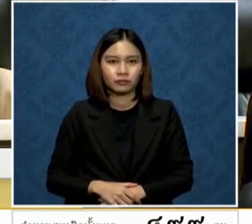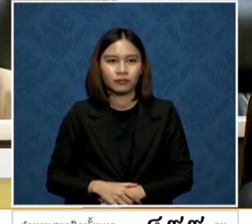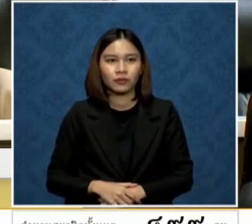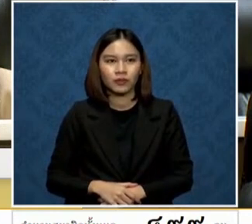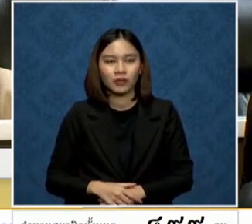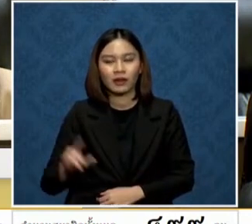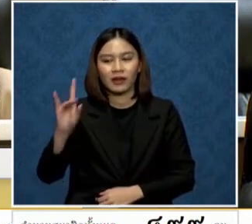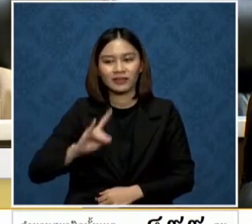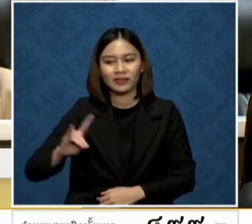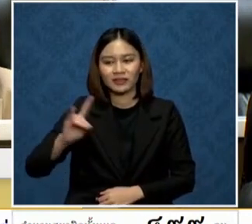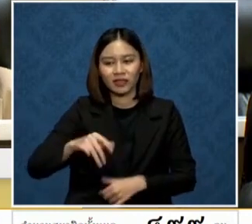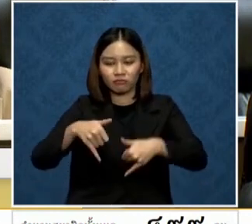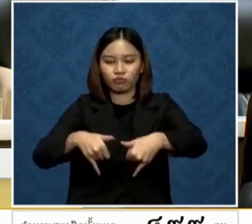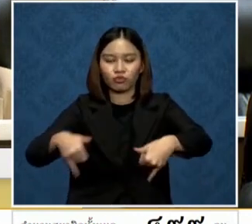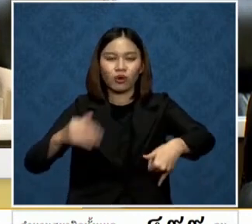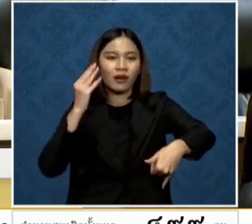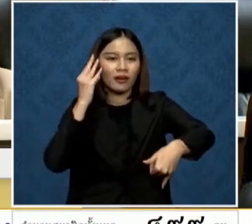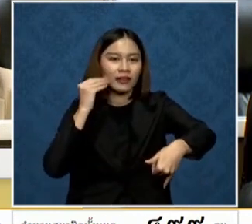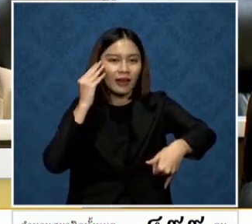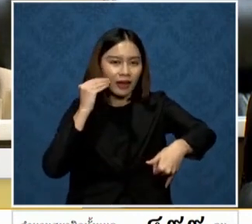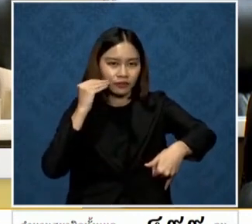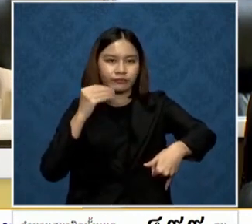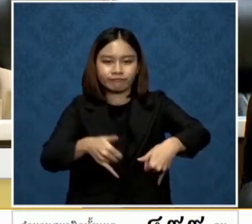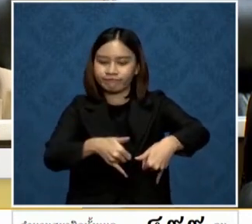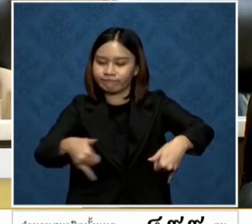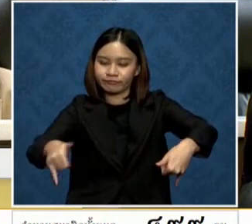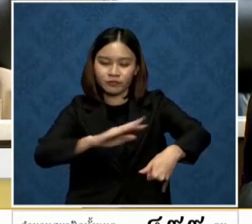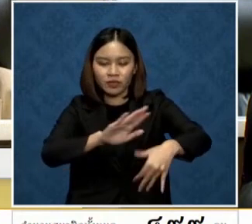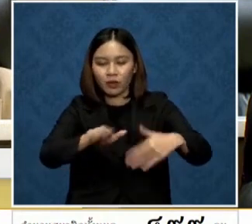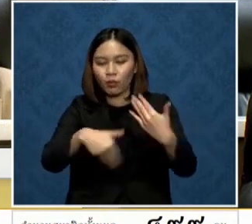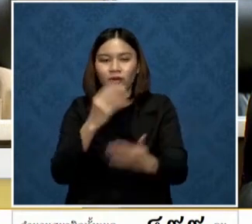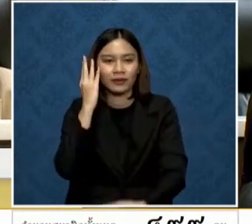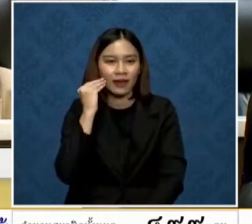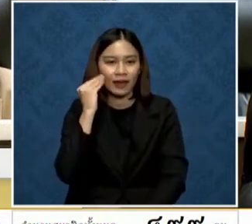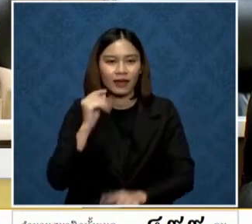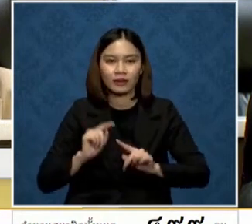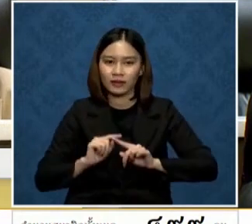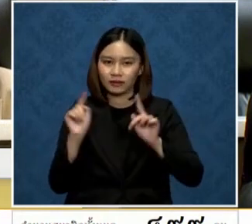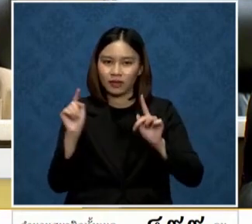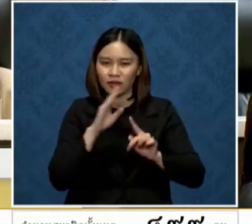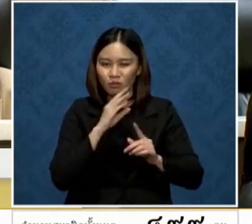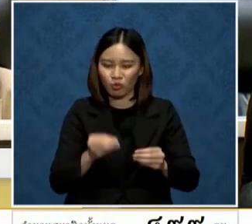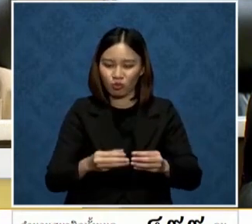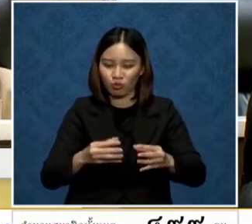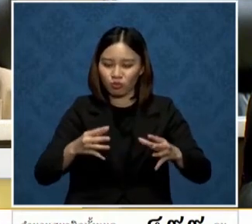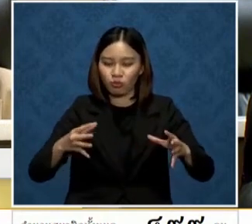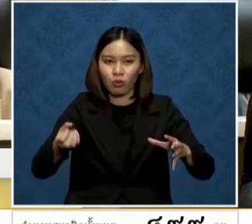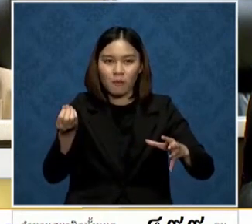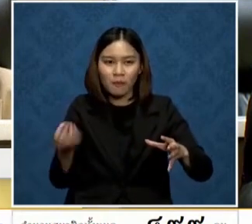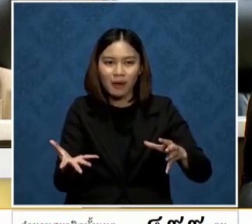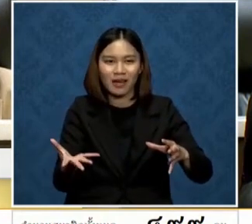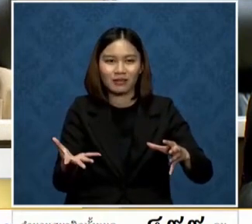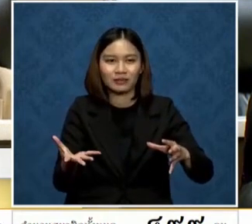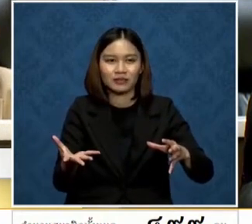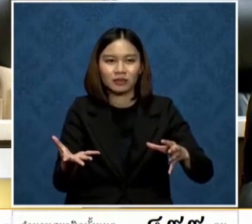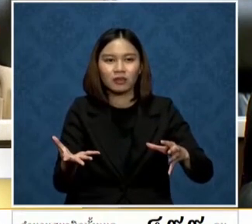สัตว์น่ารักทุกคนสัตว์น่ารักทุกตัวแต่ว่าถ้ามันมากจนเกินไปมันก็